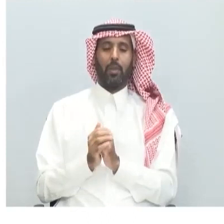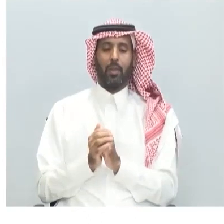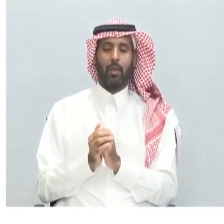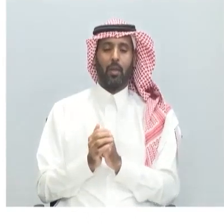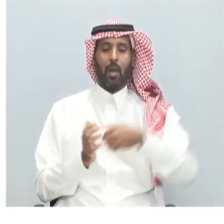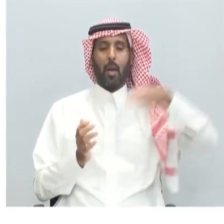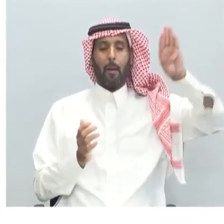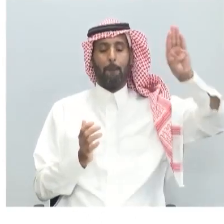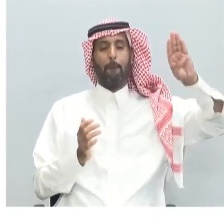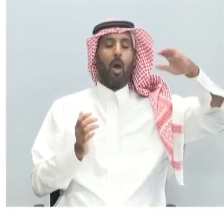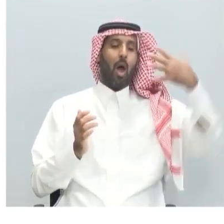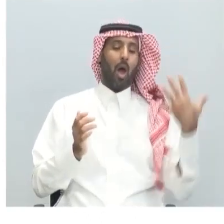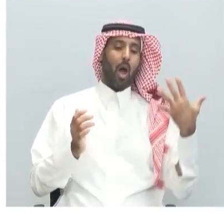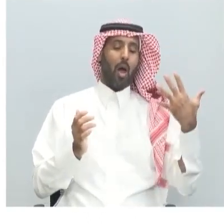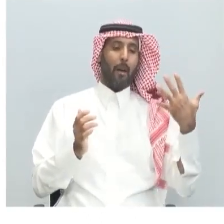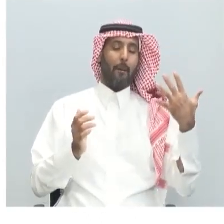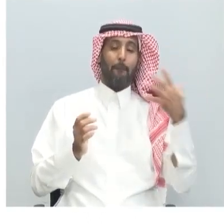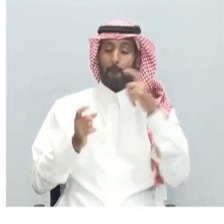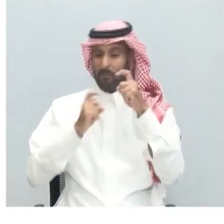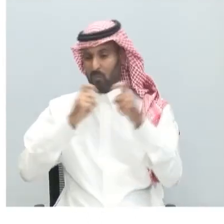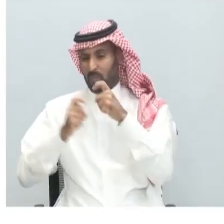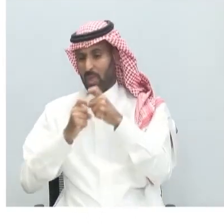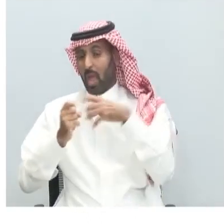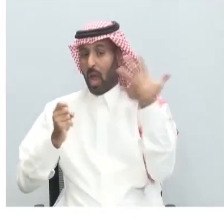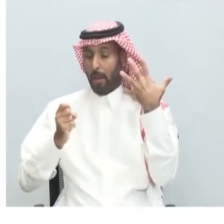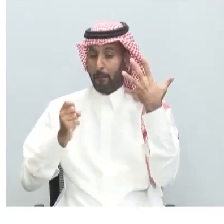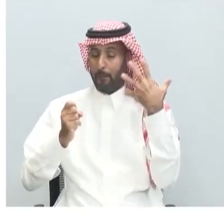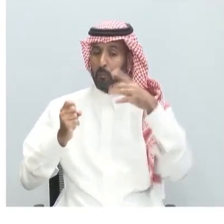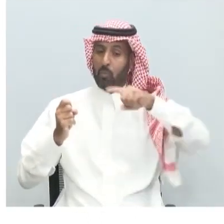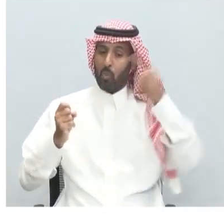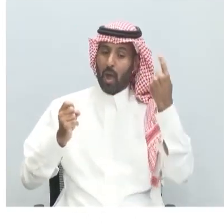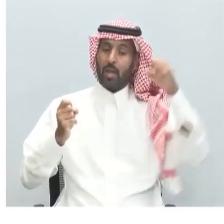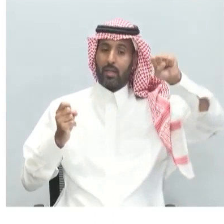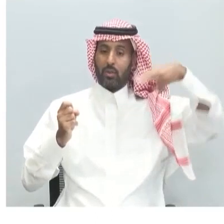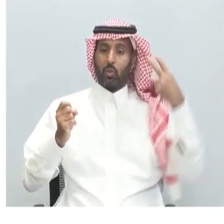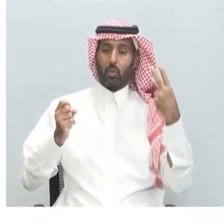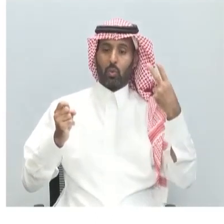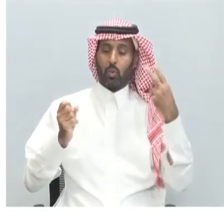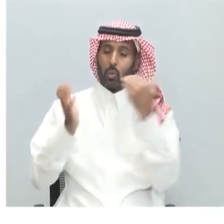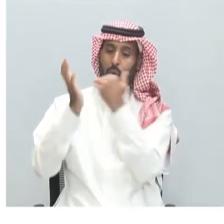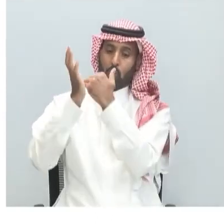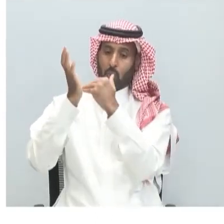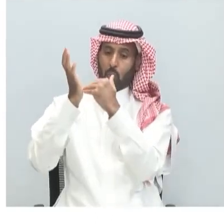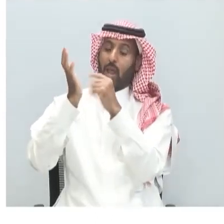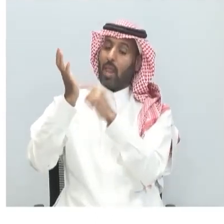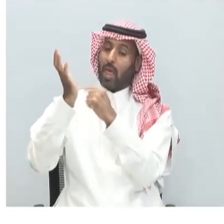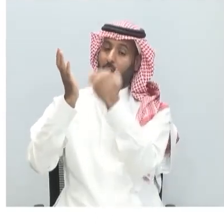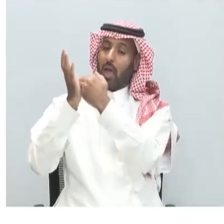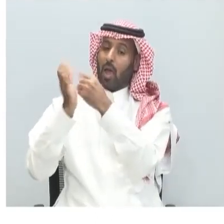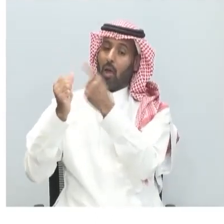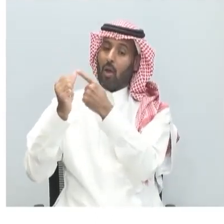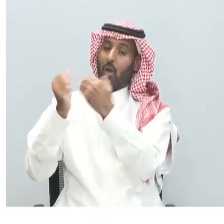البورون خمسه خمسه الكترونات اذا 1 اس 2 انتهى المستوى الاول